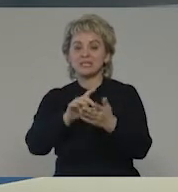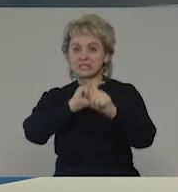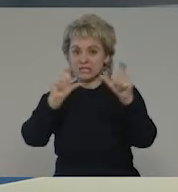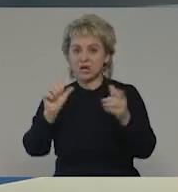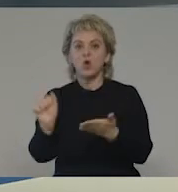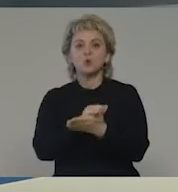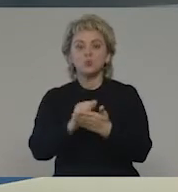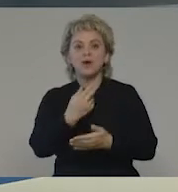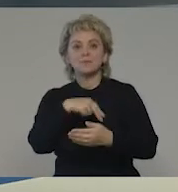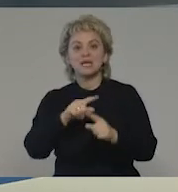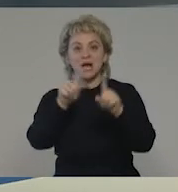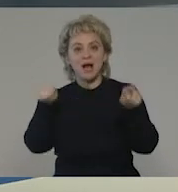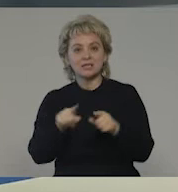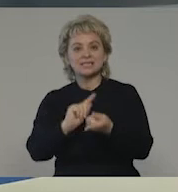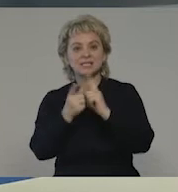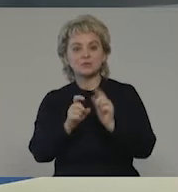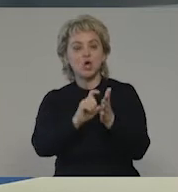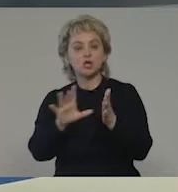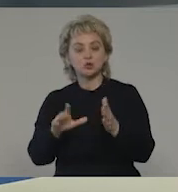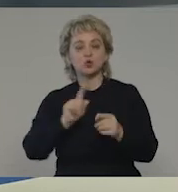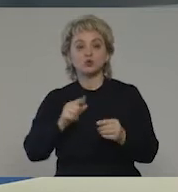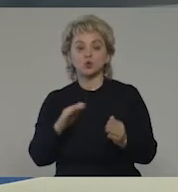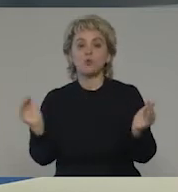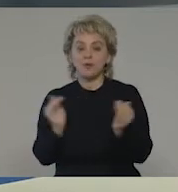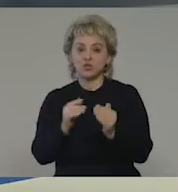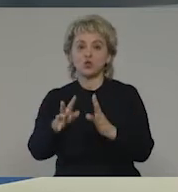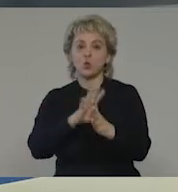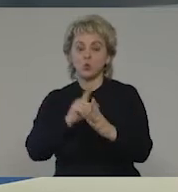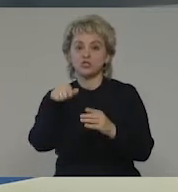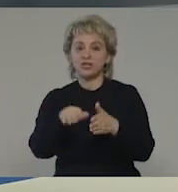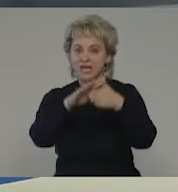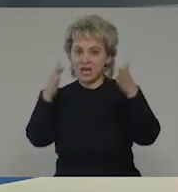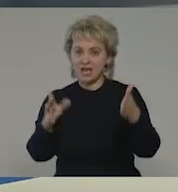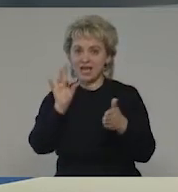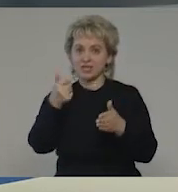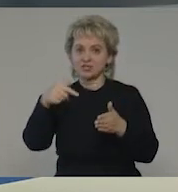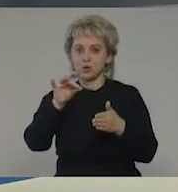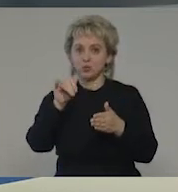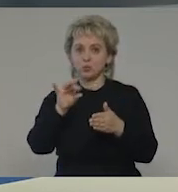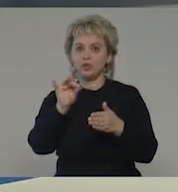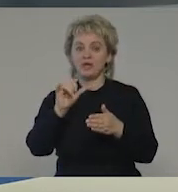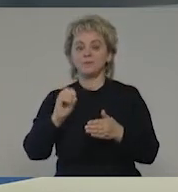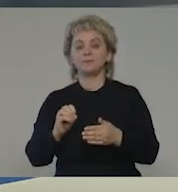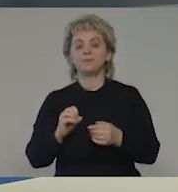медцентра. Бумажные медицинские карты заменили электронными, что свело на нет поток пациентов в